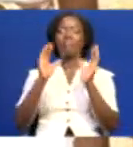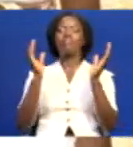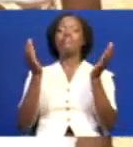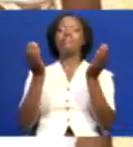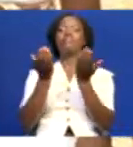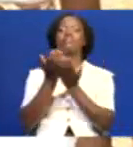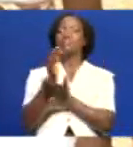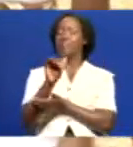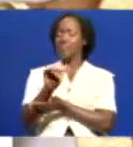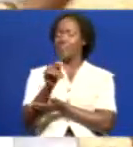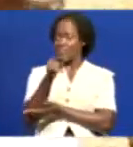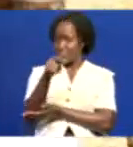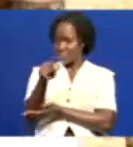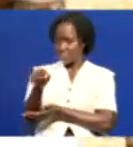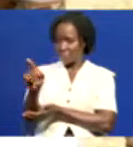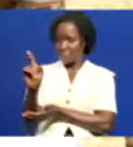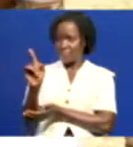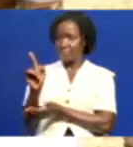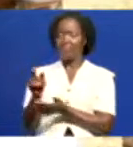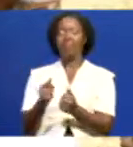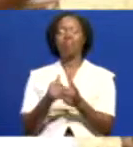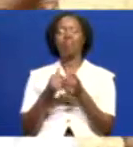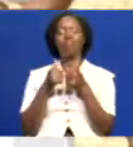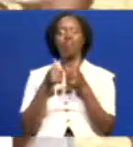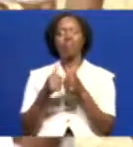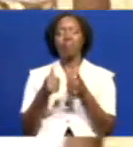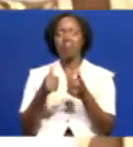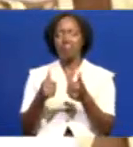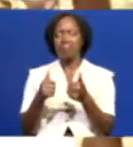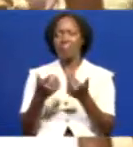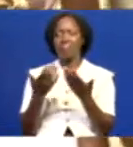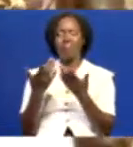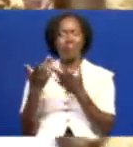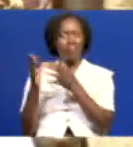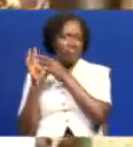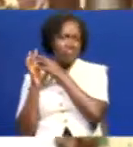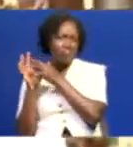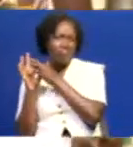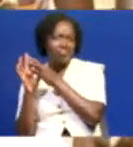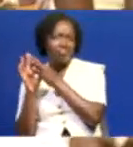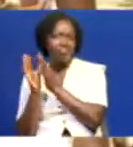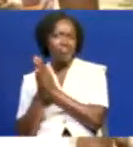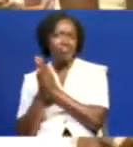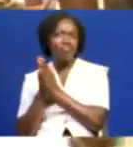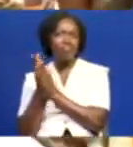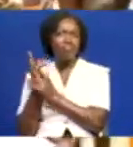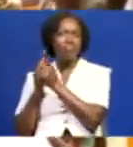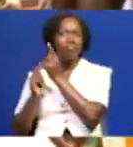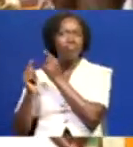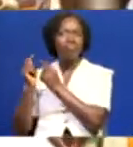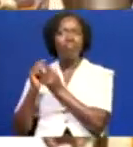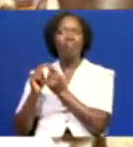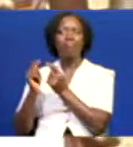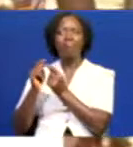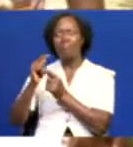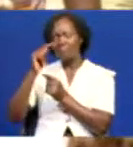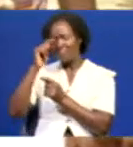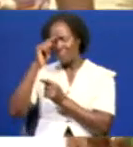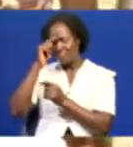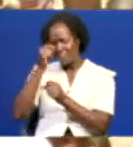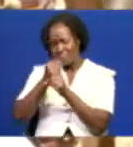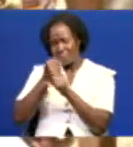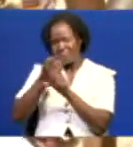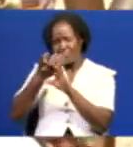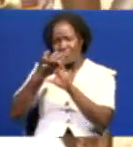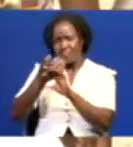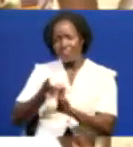kwamba wao wako ngangari, maneno ya utamaduni na maneno ya kutia bidii